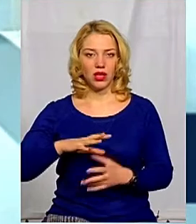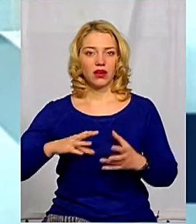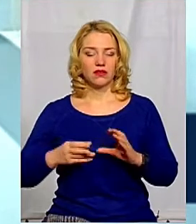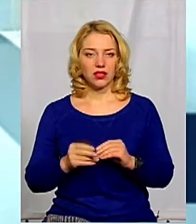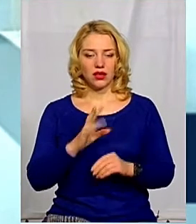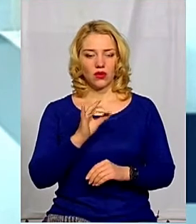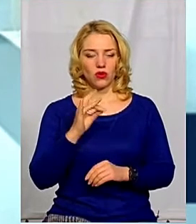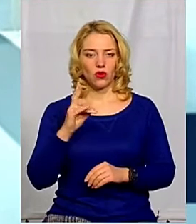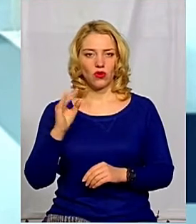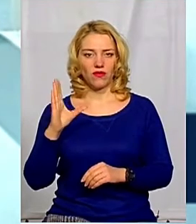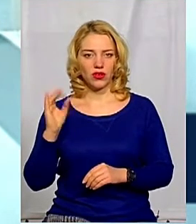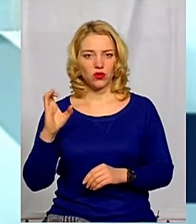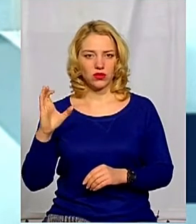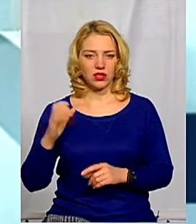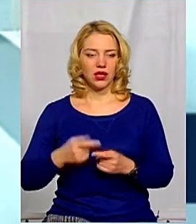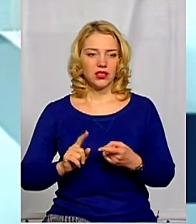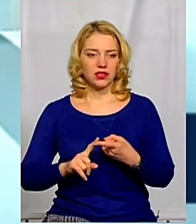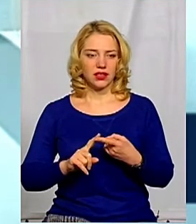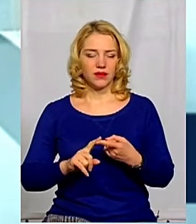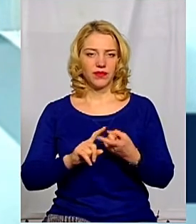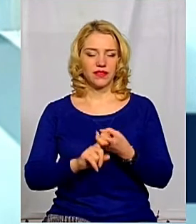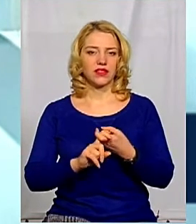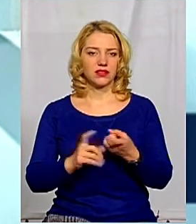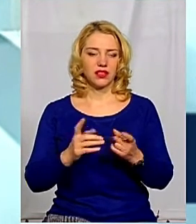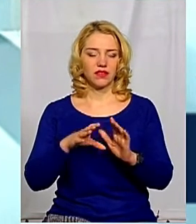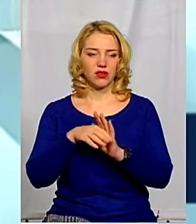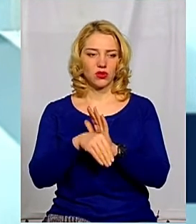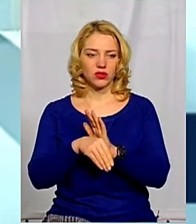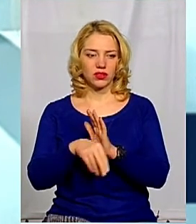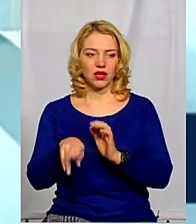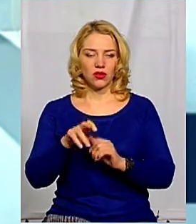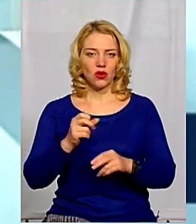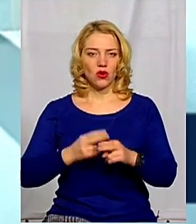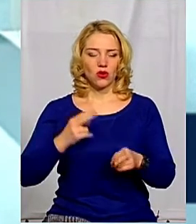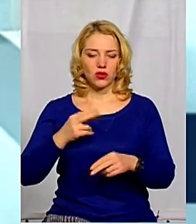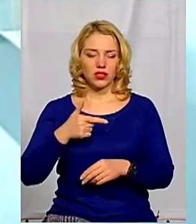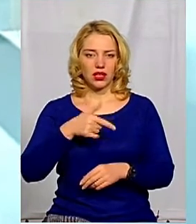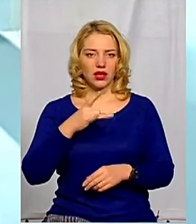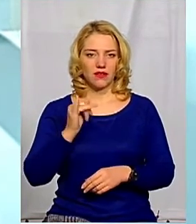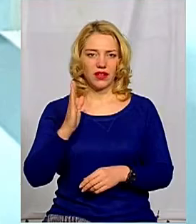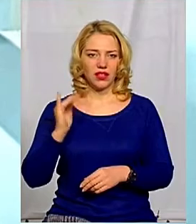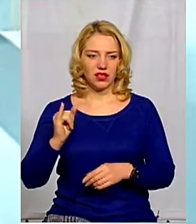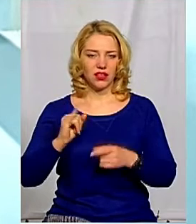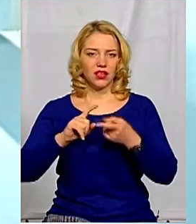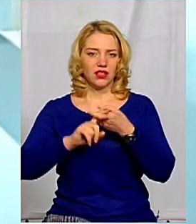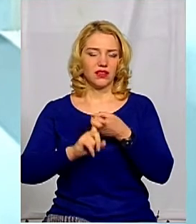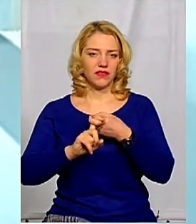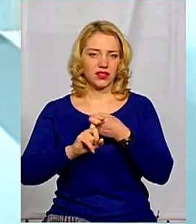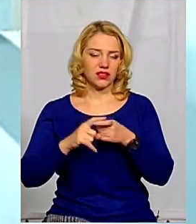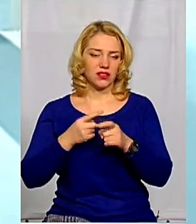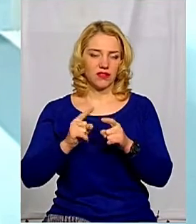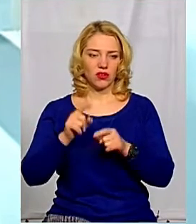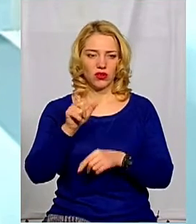Взагалі, коронавірусна інфекція – це інфекція, яка відноситься до гострих респіраторних вірусних інфекцій. І в